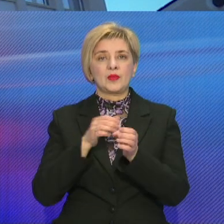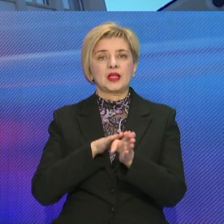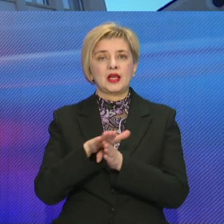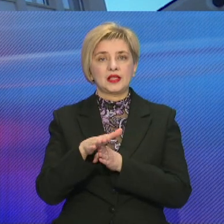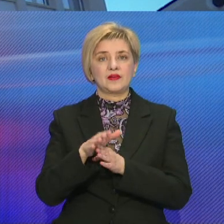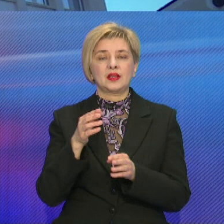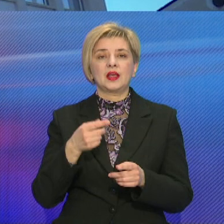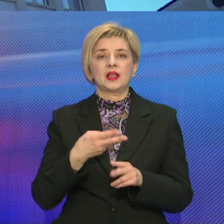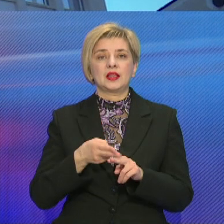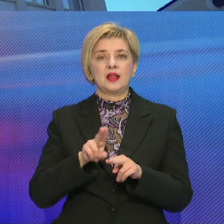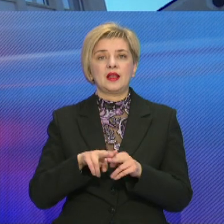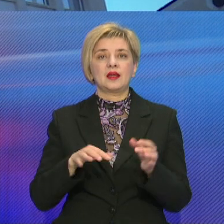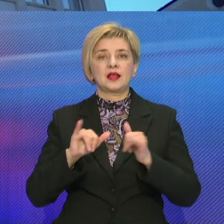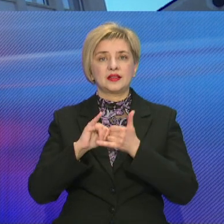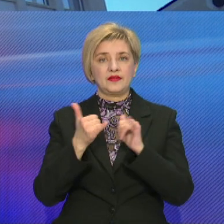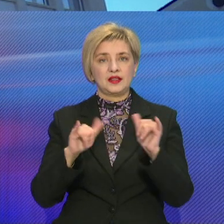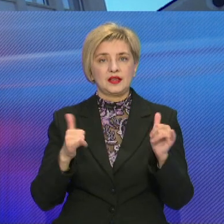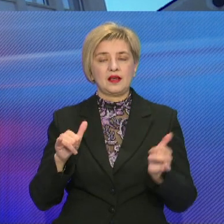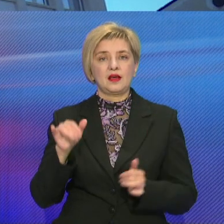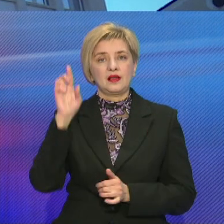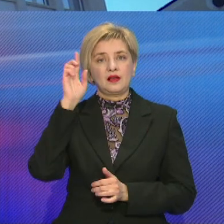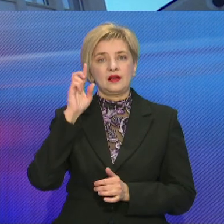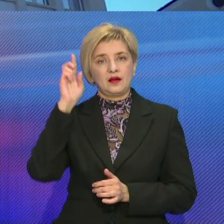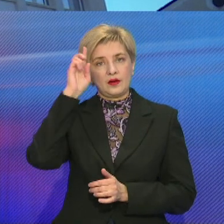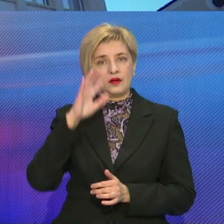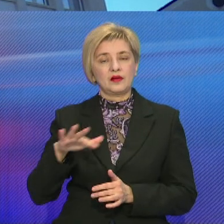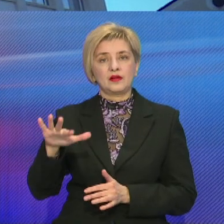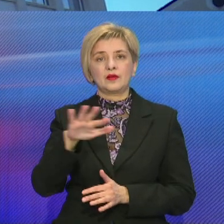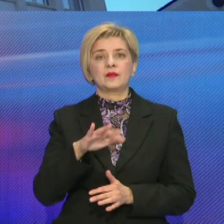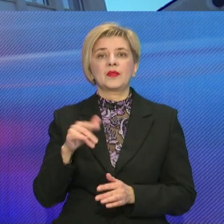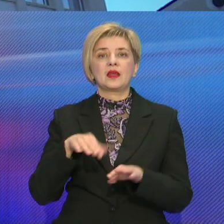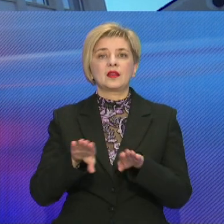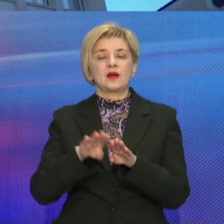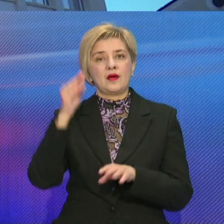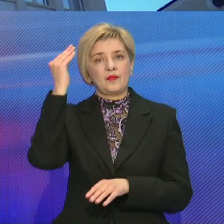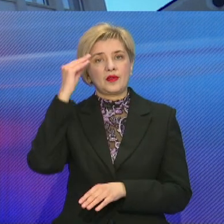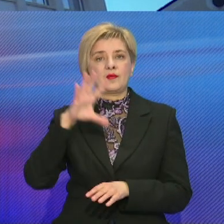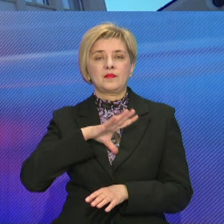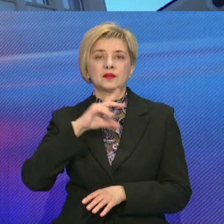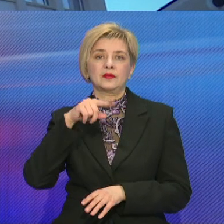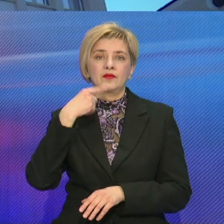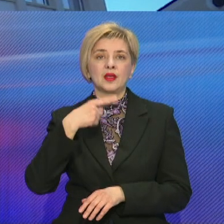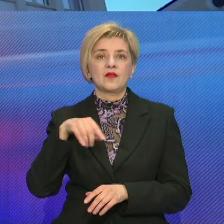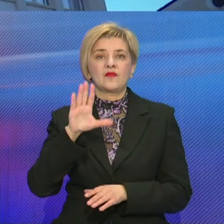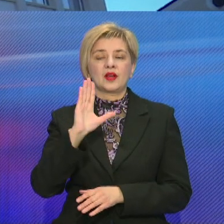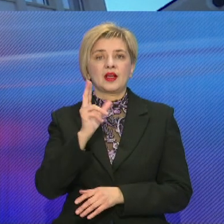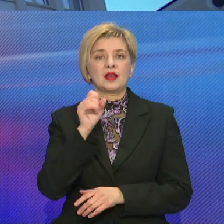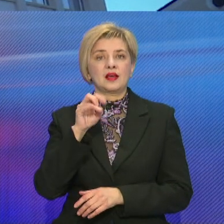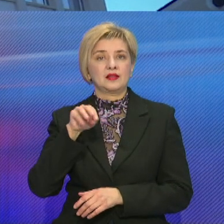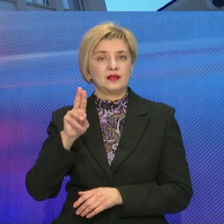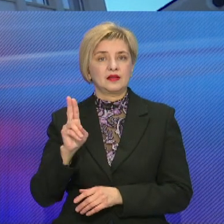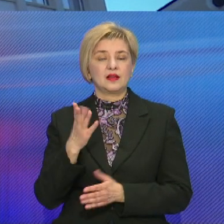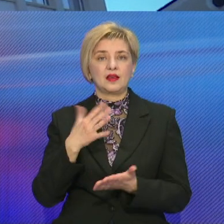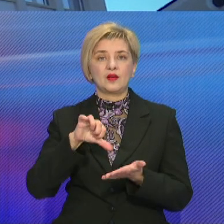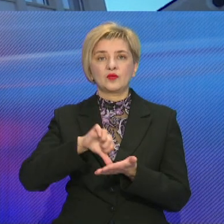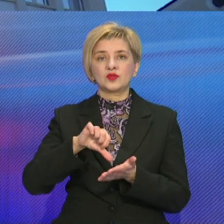дальнейшего развития региона и Беларуси в целом. Такая думка прогучала от Владимира Караника, старшини облвыканкама, який принял удел